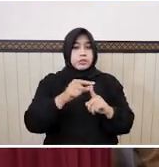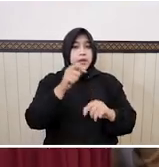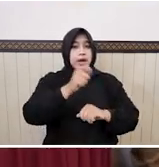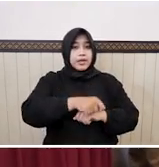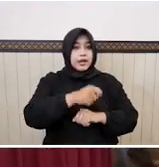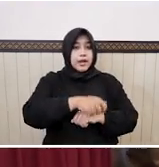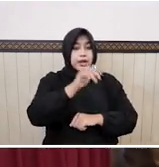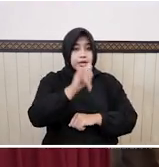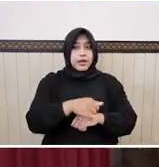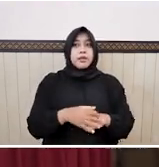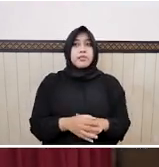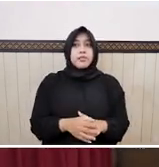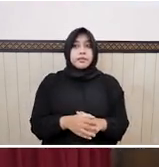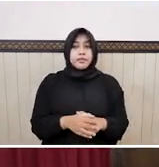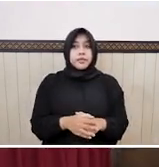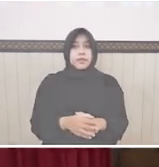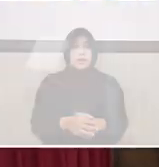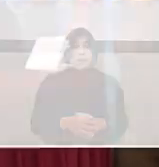ya